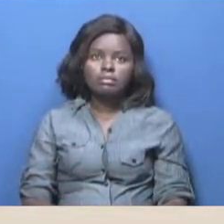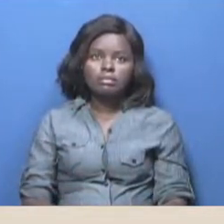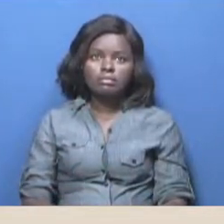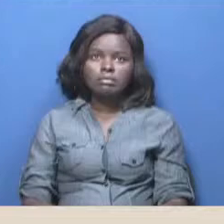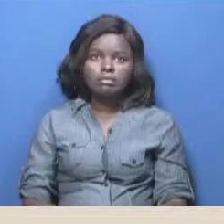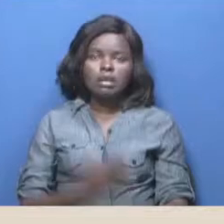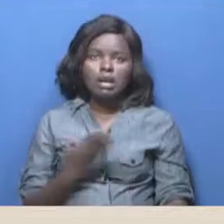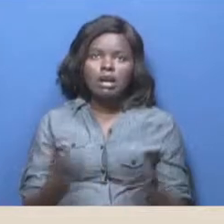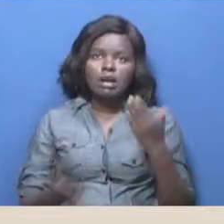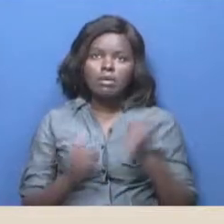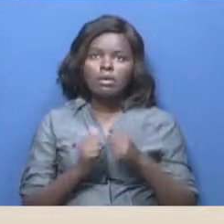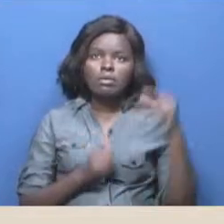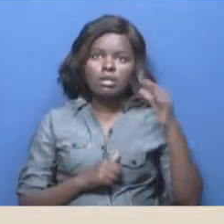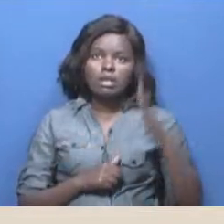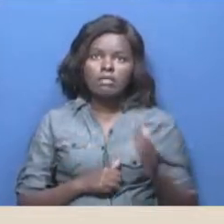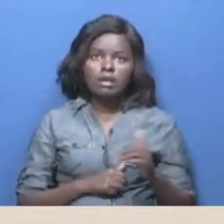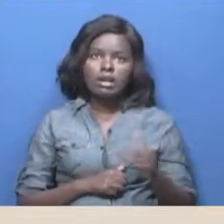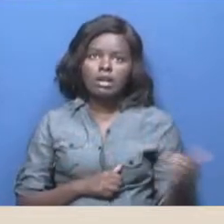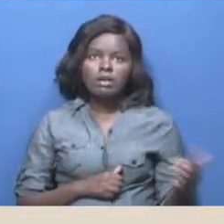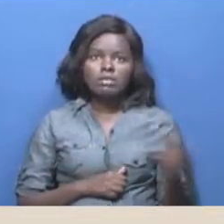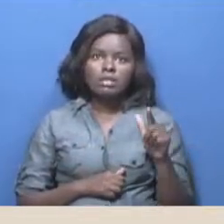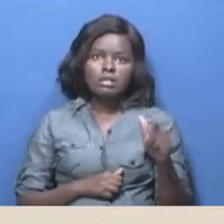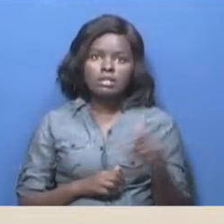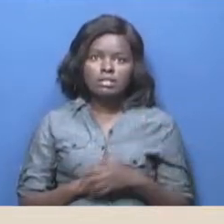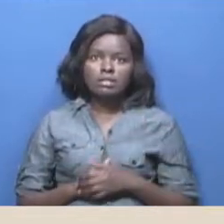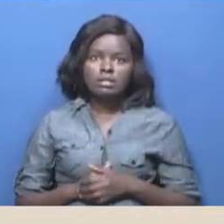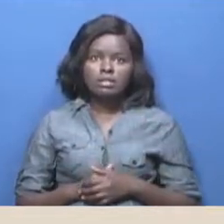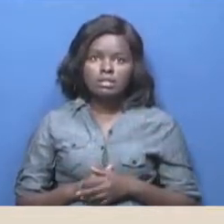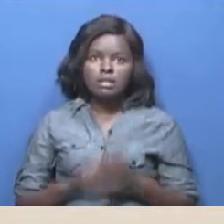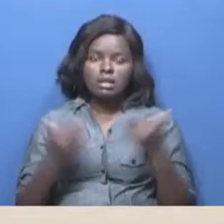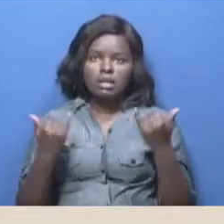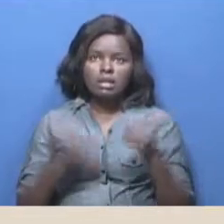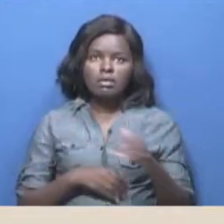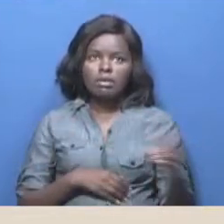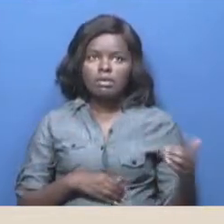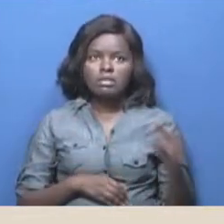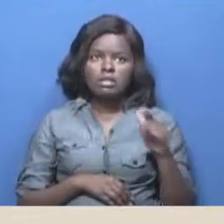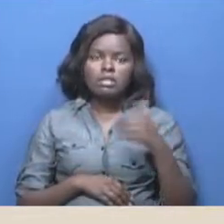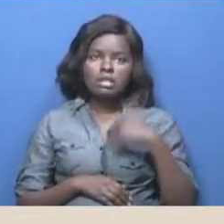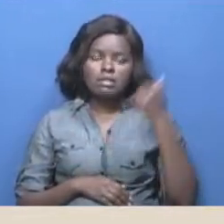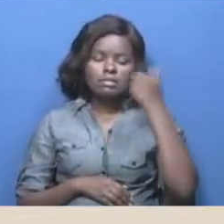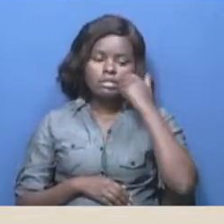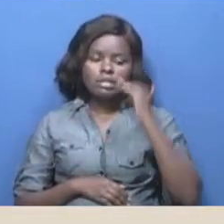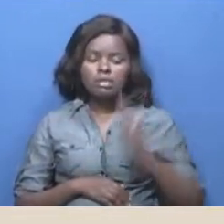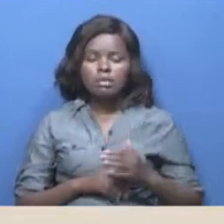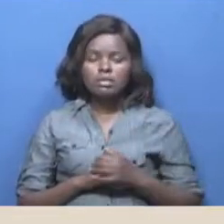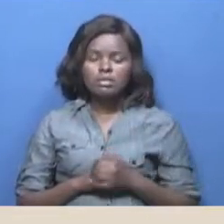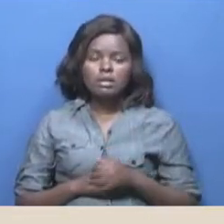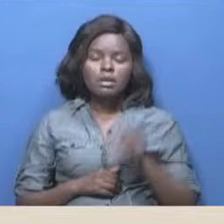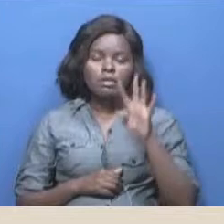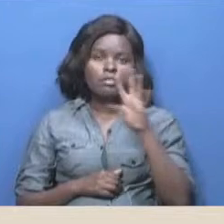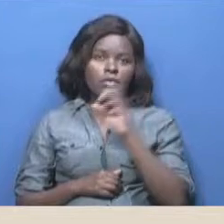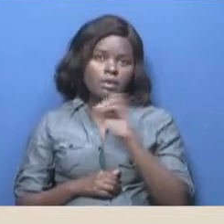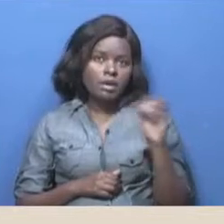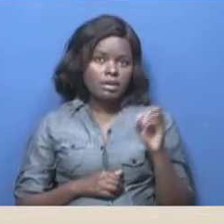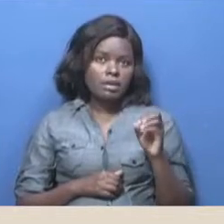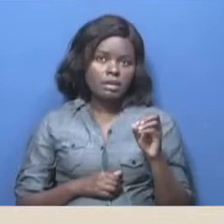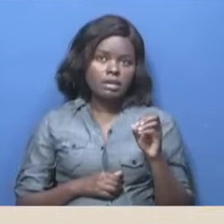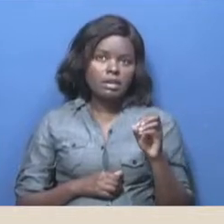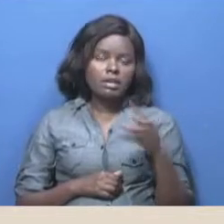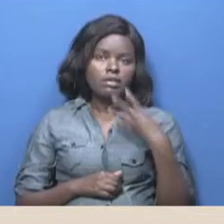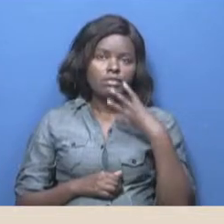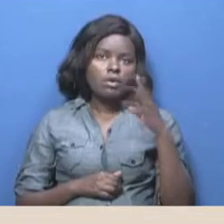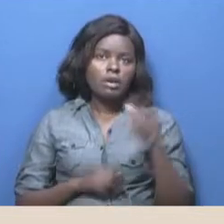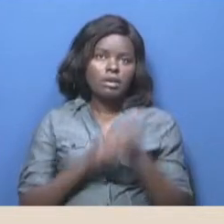Kũringana na gavana wa kaunti ĩno James Nyoro, nginyanagia na rĩu kaunti ĩno ĩrĩ na arwaru matanyihĩire 440 makahona